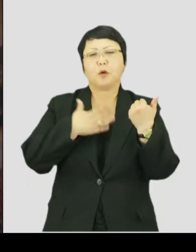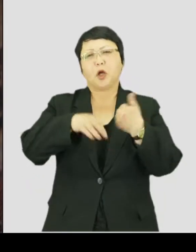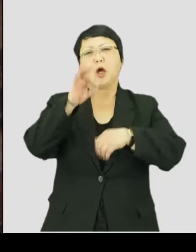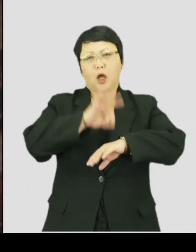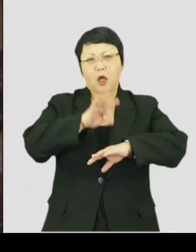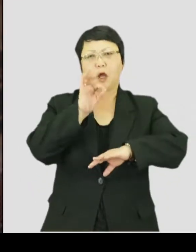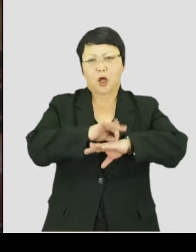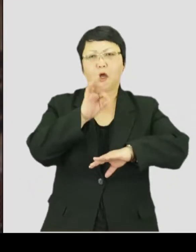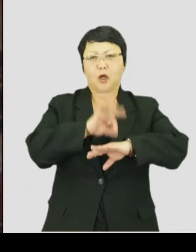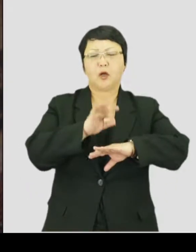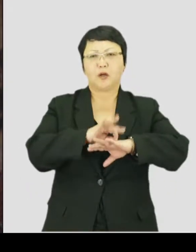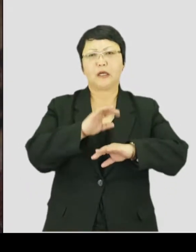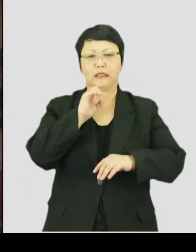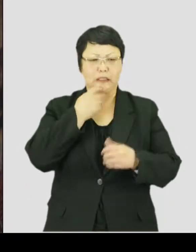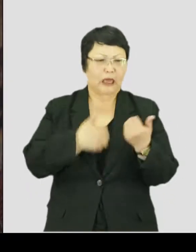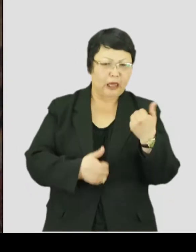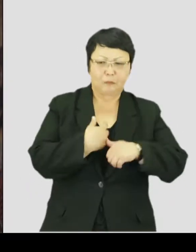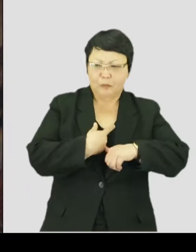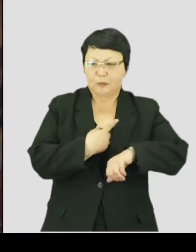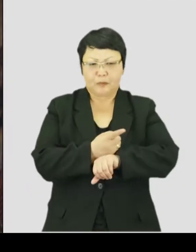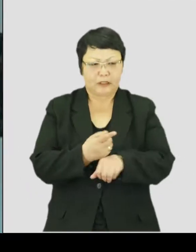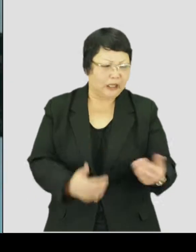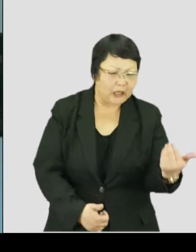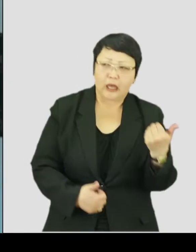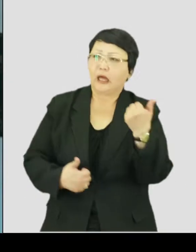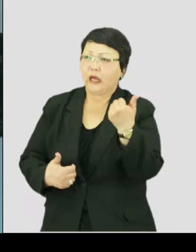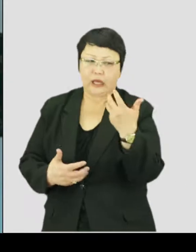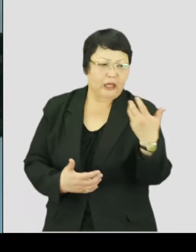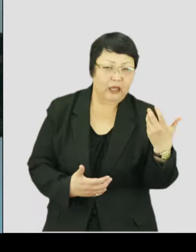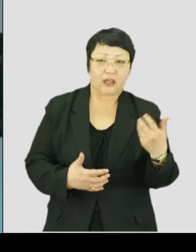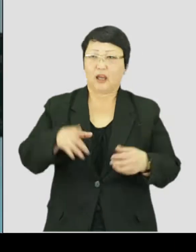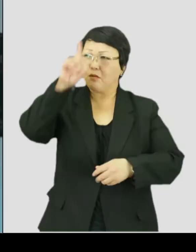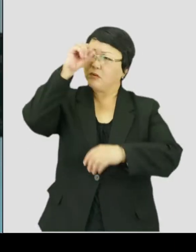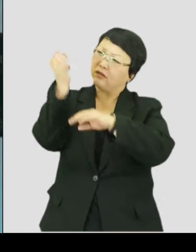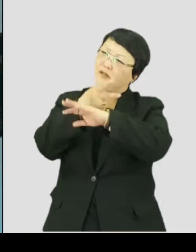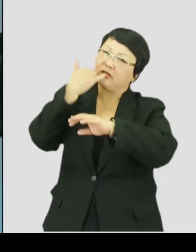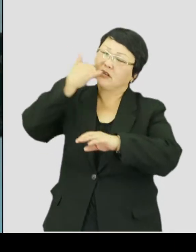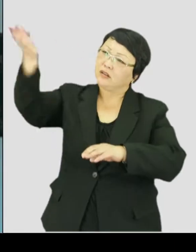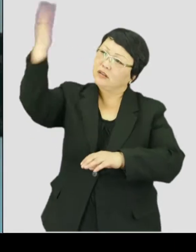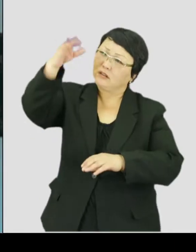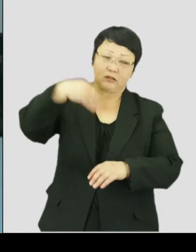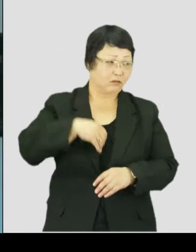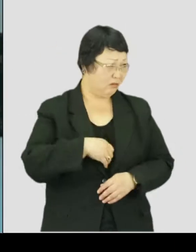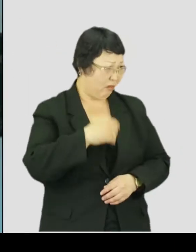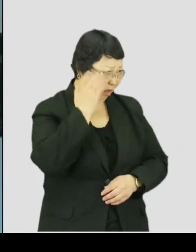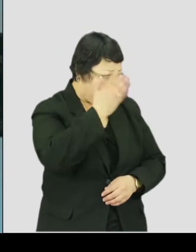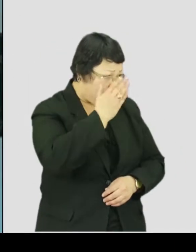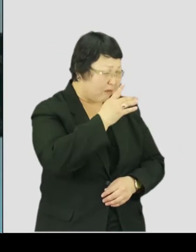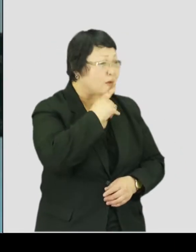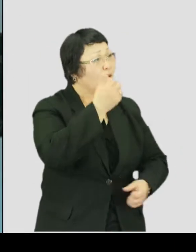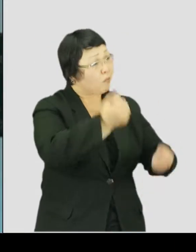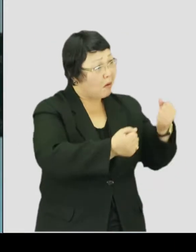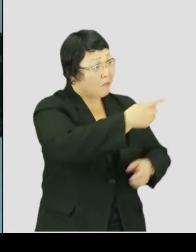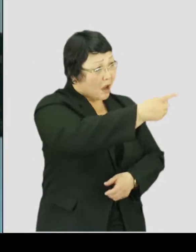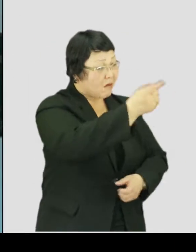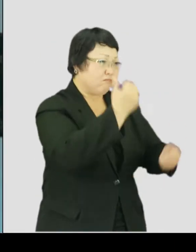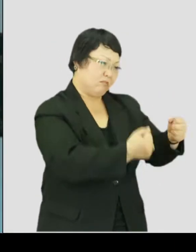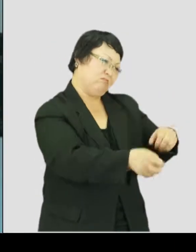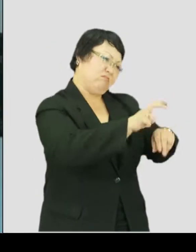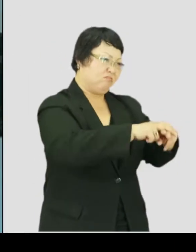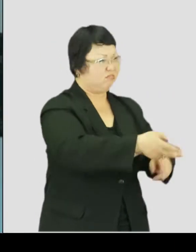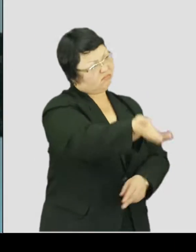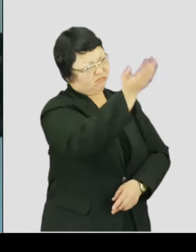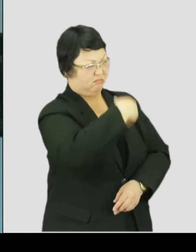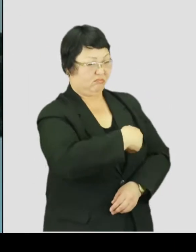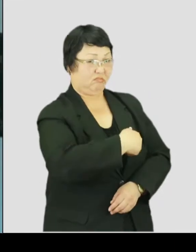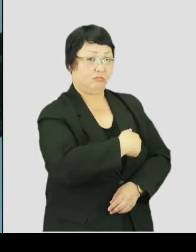байсгаал хөвдөн хүүхд өвдөхгүй байх гэж юусоо байхгүй. Байсгаал нэг нь өвдөн. Тэгэл төргөнд утгаар чинь тийм та нар унаатаа юу, унаагүй юу,